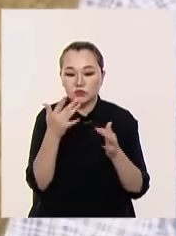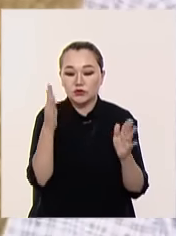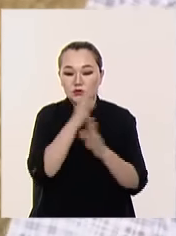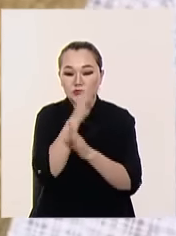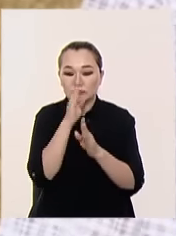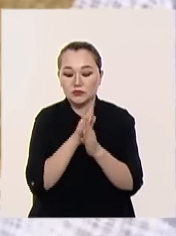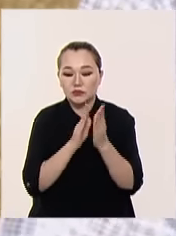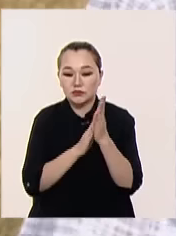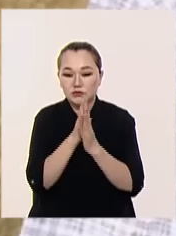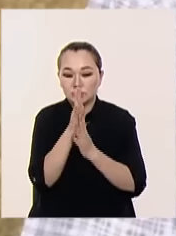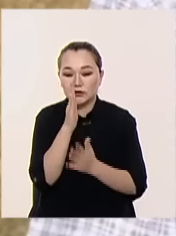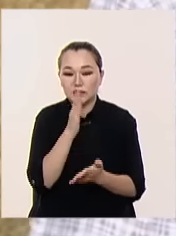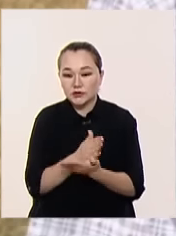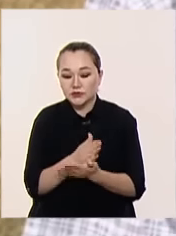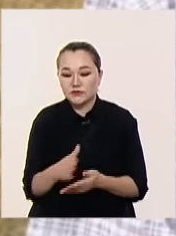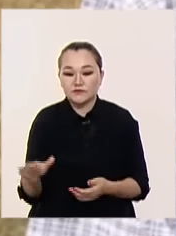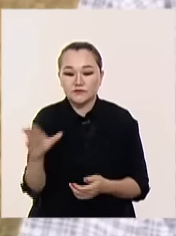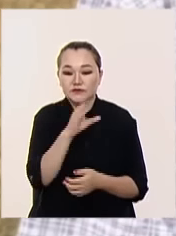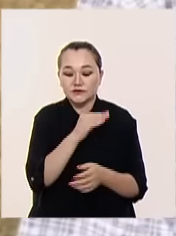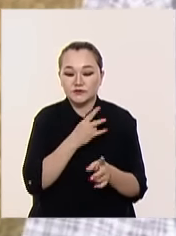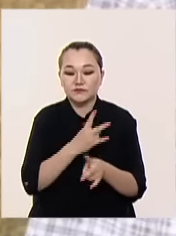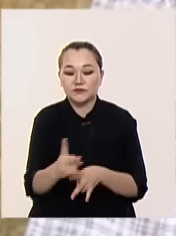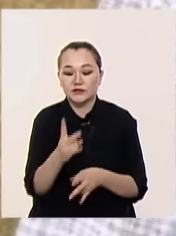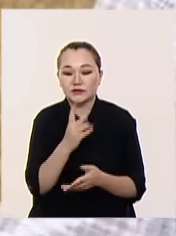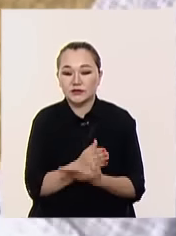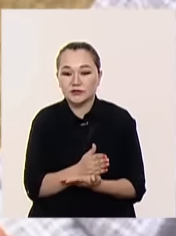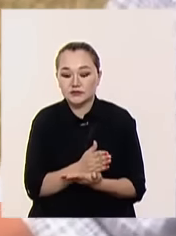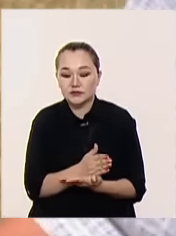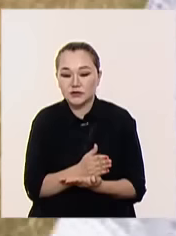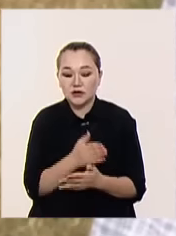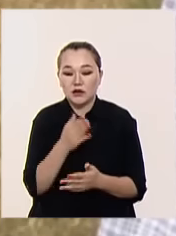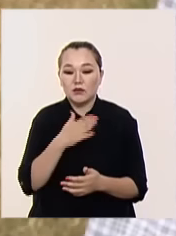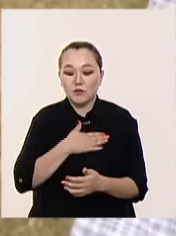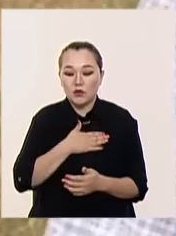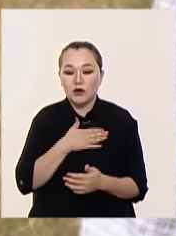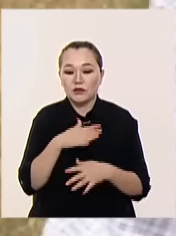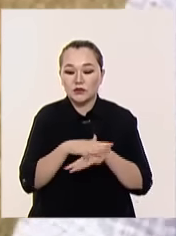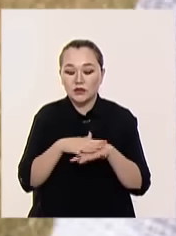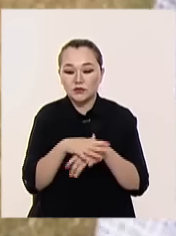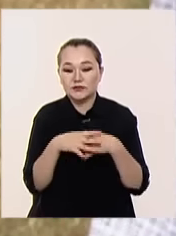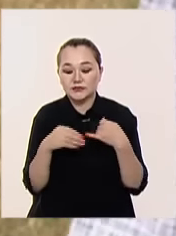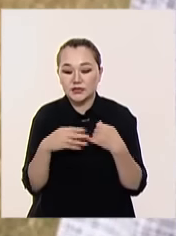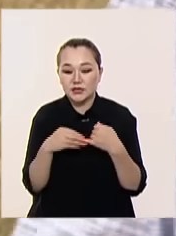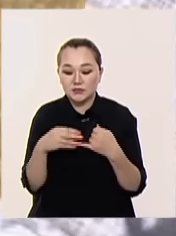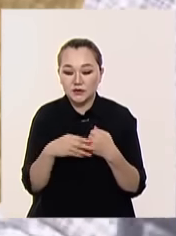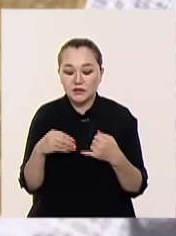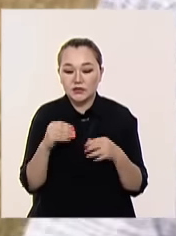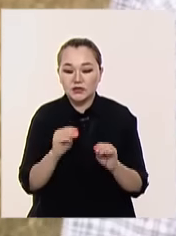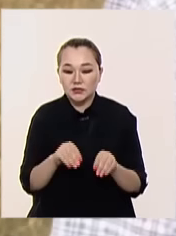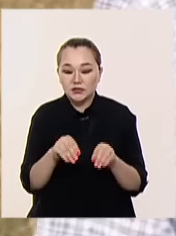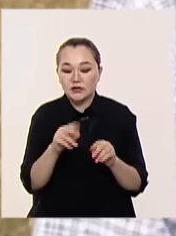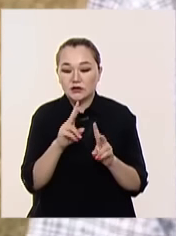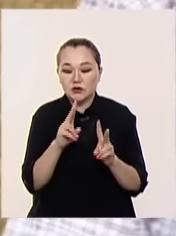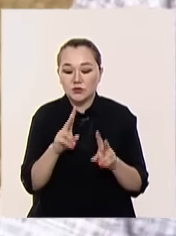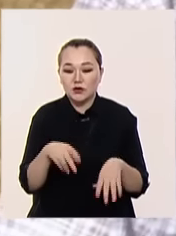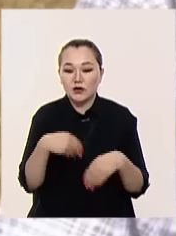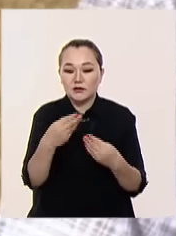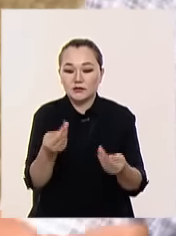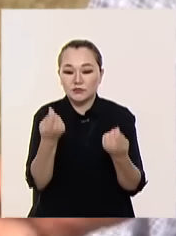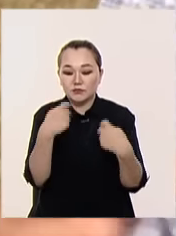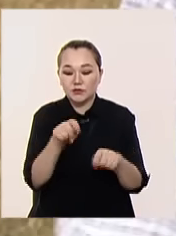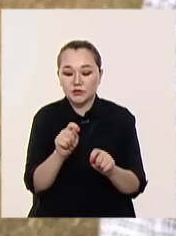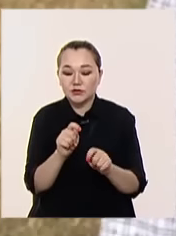өсімдіктер өсіп жатыр. Соның барлығына зиян келтіріп жатыр да, ал енді біздің халқымыздың жерін, біздің елдің жерін біреуге беріп жібергеніне өте